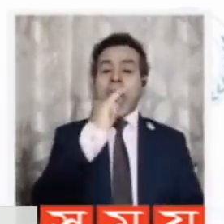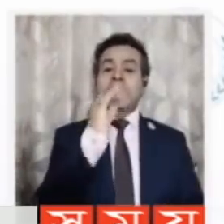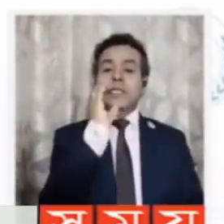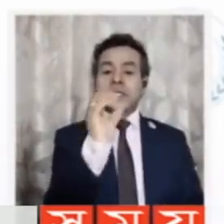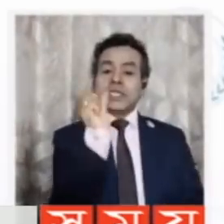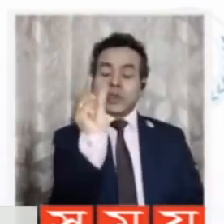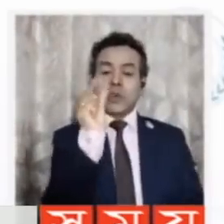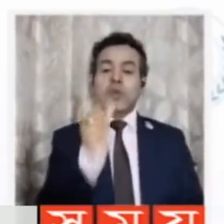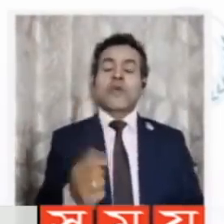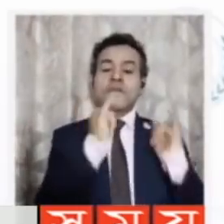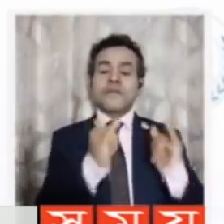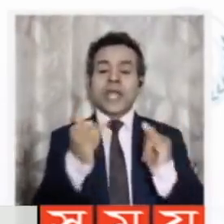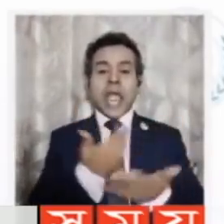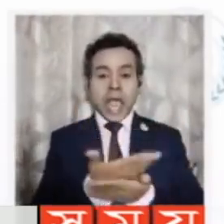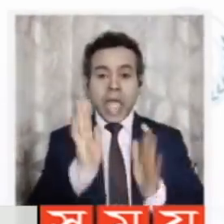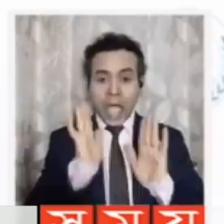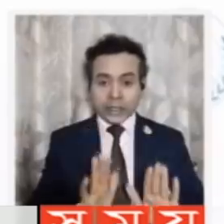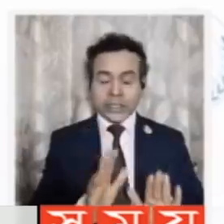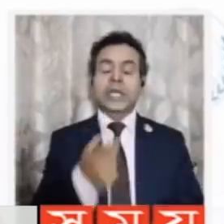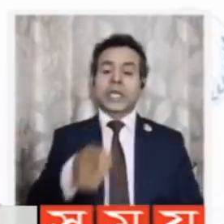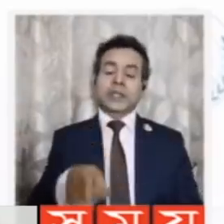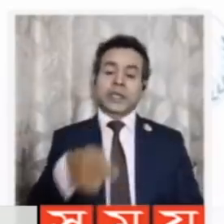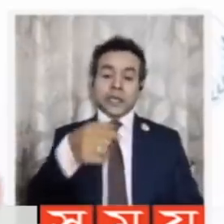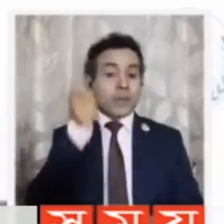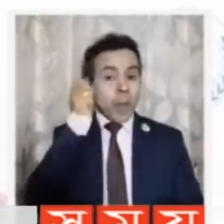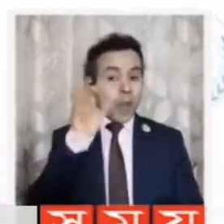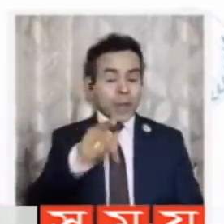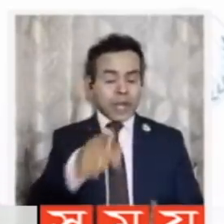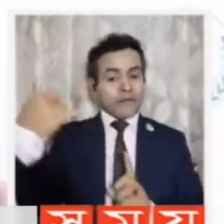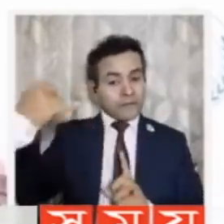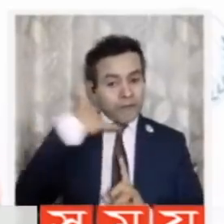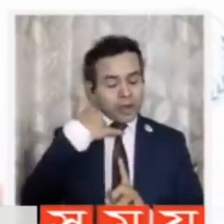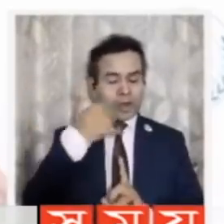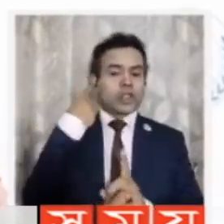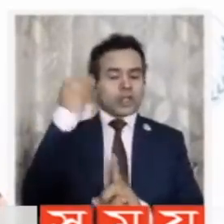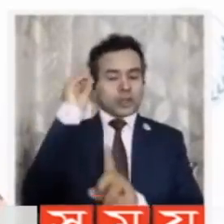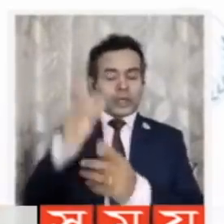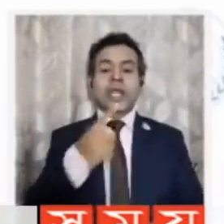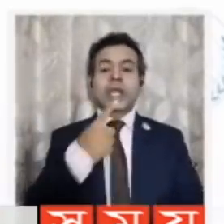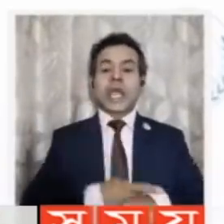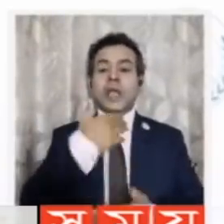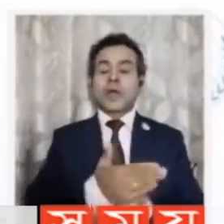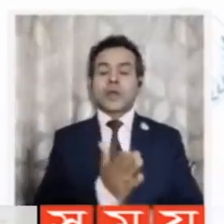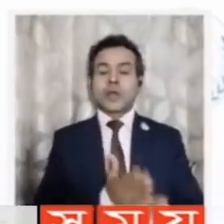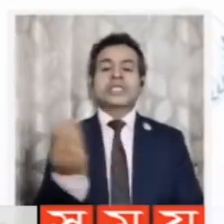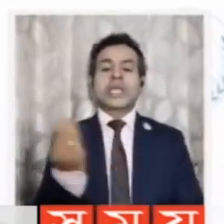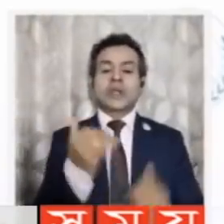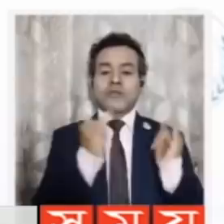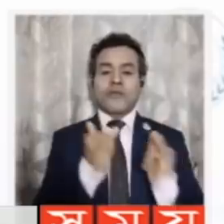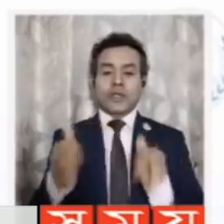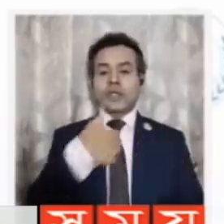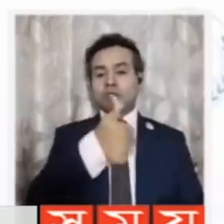ফোন নাম্বারগুলি থেকে ফোন করলে জানতে পারবেন। ঢাকা মহানগরীতে সাধারণ শয্যা সংখ্যা